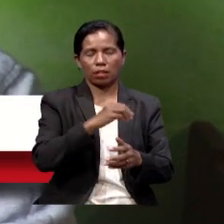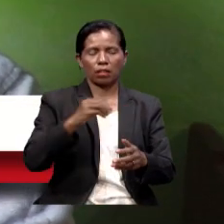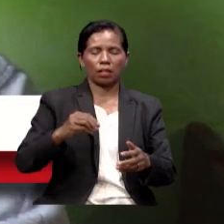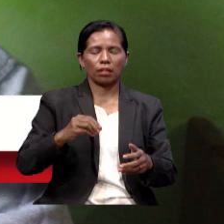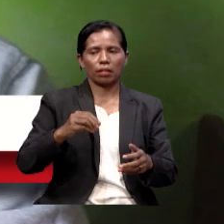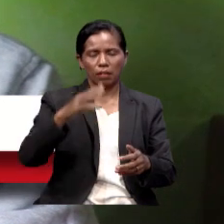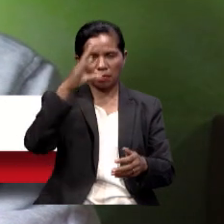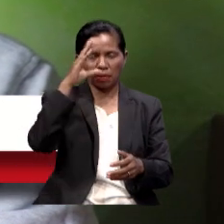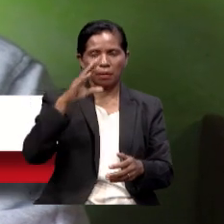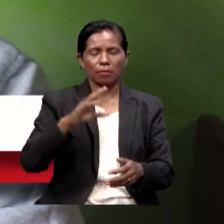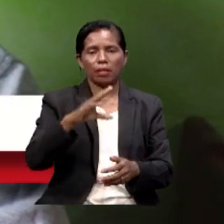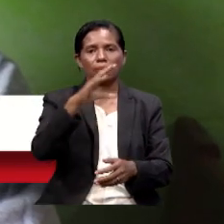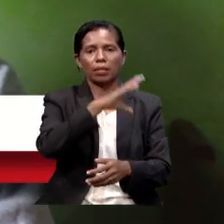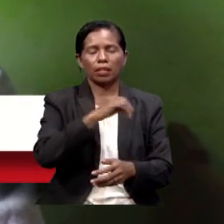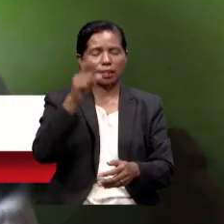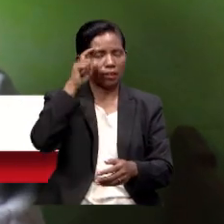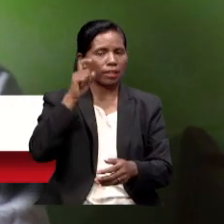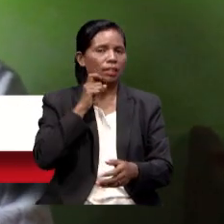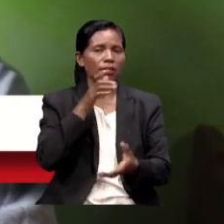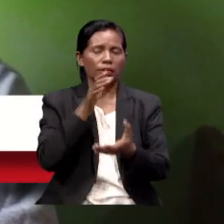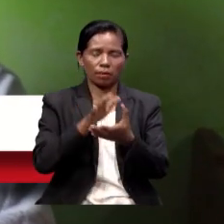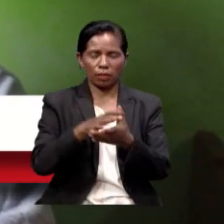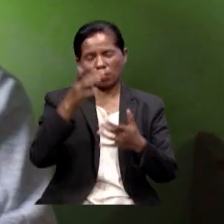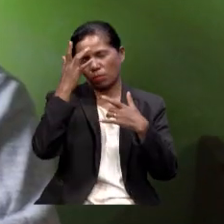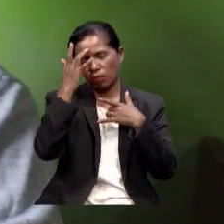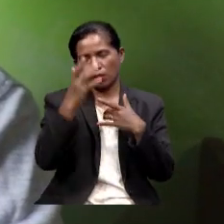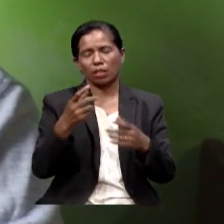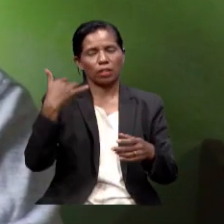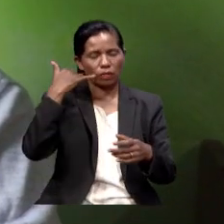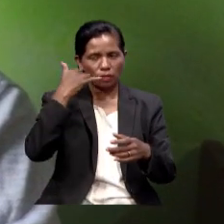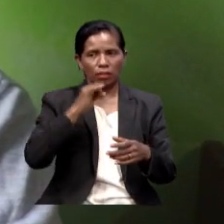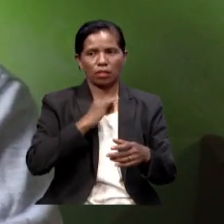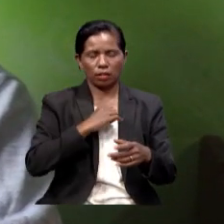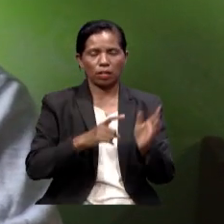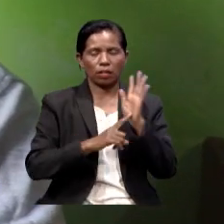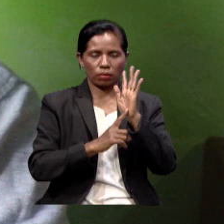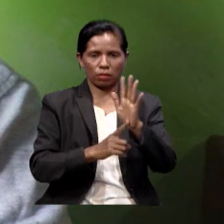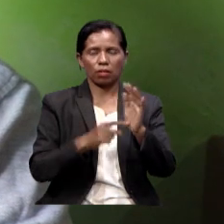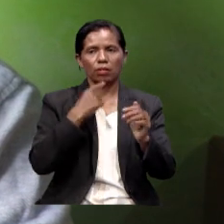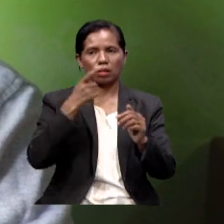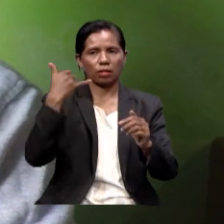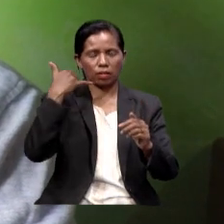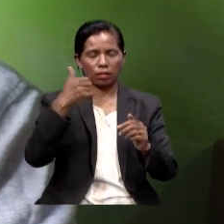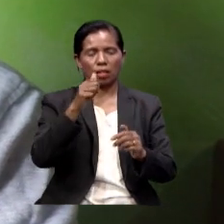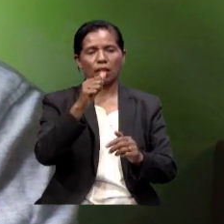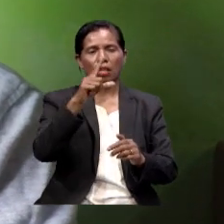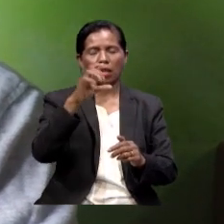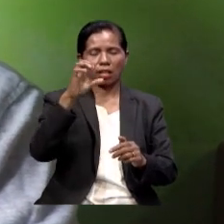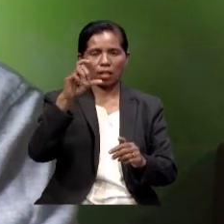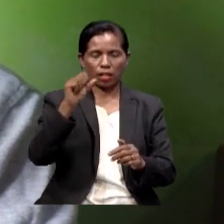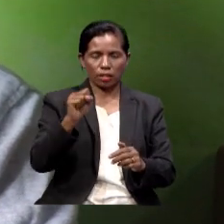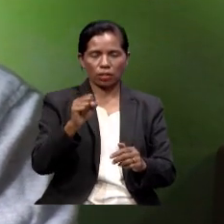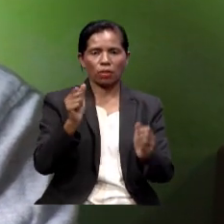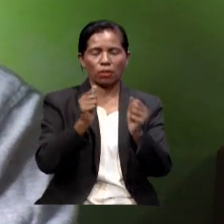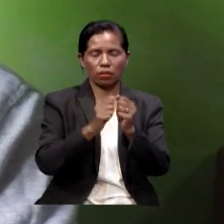dau ni ne telefoni fale hau ne dian sirasi mai o ne foten hau dian be Alex Odani si si badili